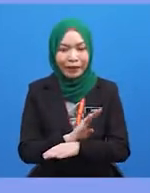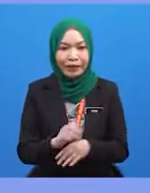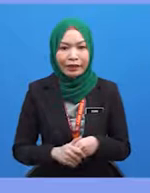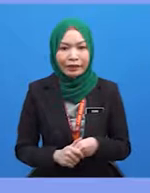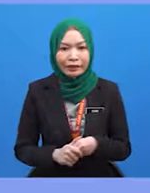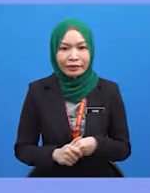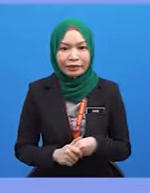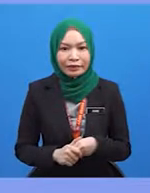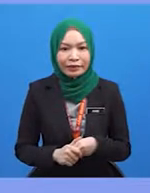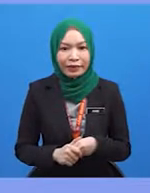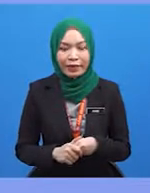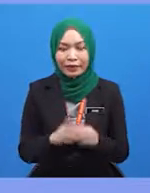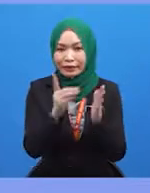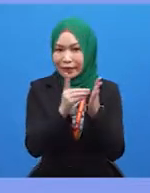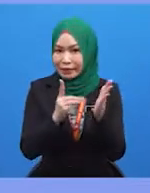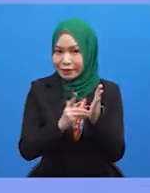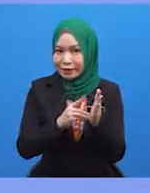dasar kerajaan,